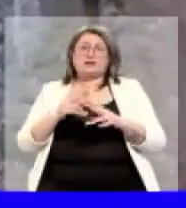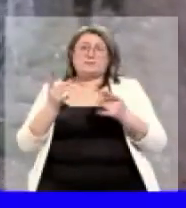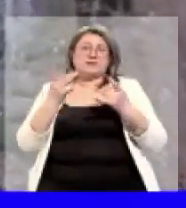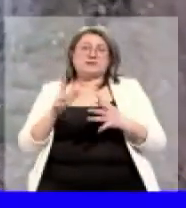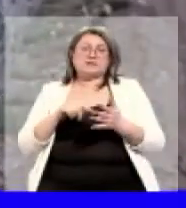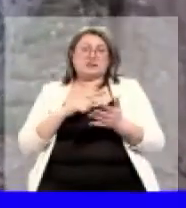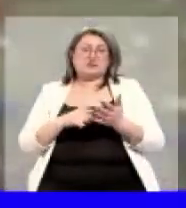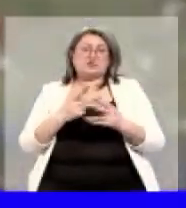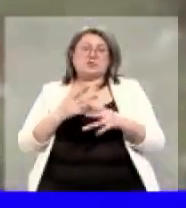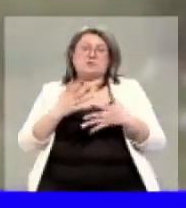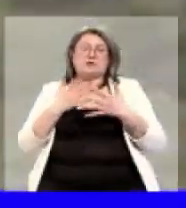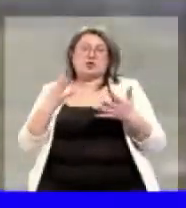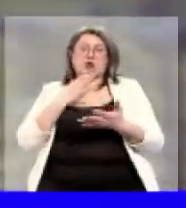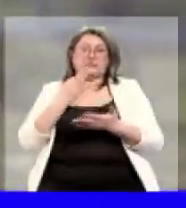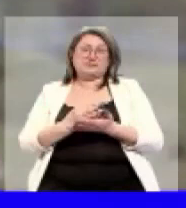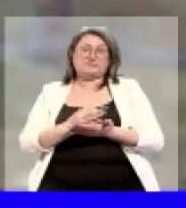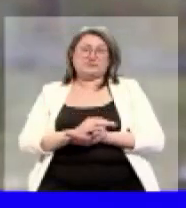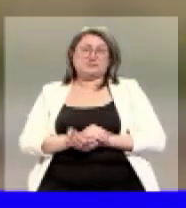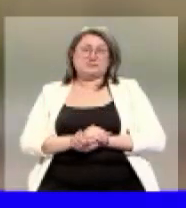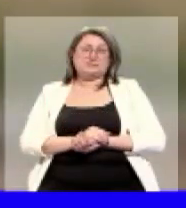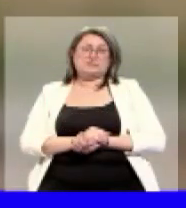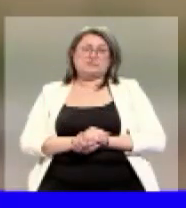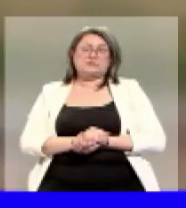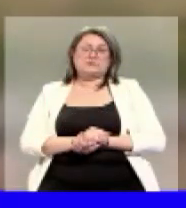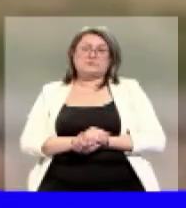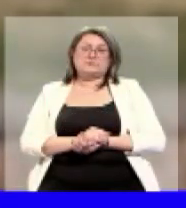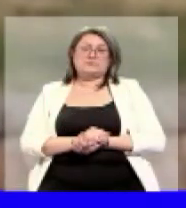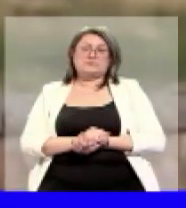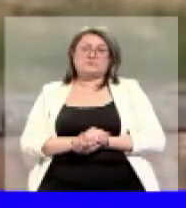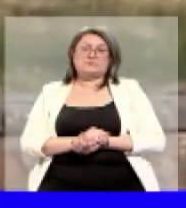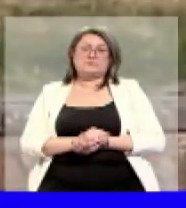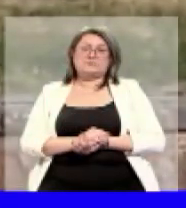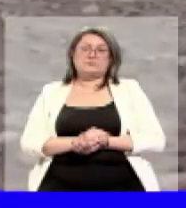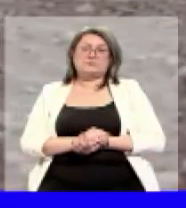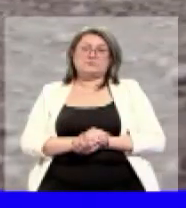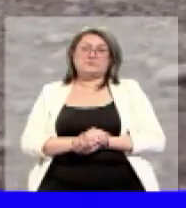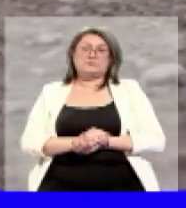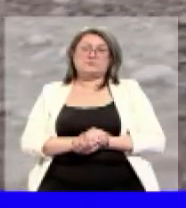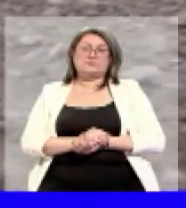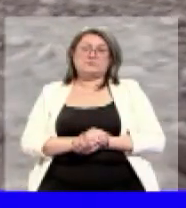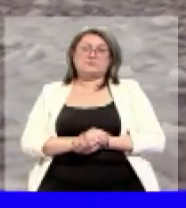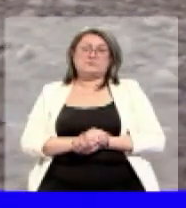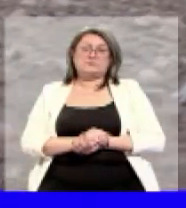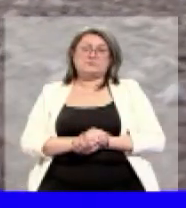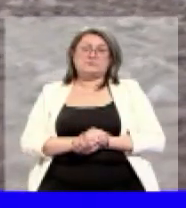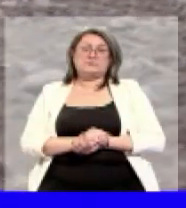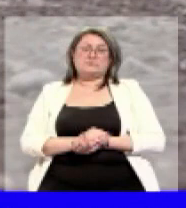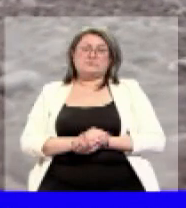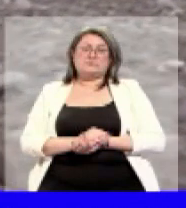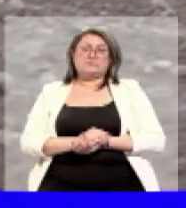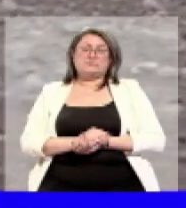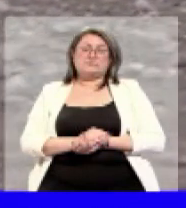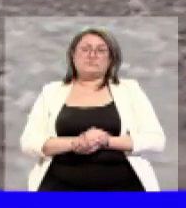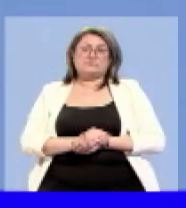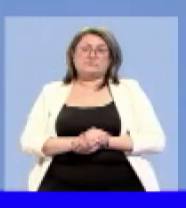белгілі. Үлкен жауапкершілік. Десе де, ұшқан құстың қанаты, шапқан тұлпар тұяғы талатын ұлан ғайыр атырап шебін